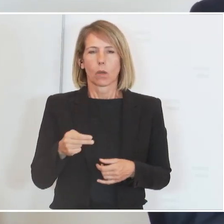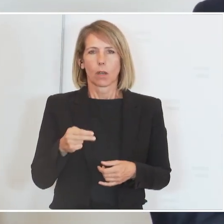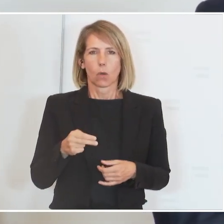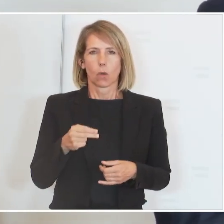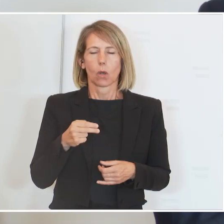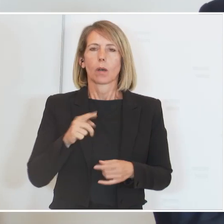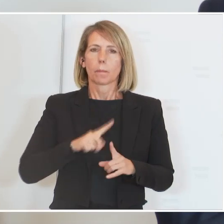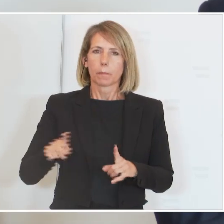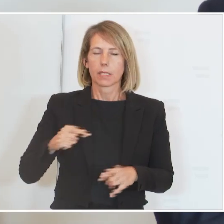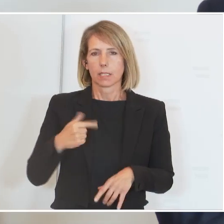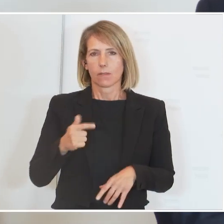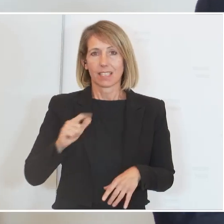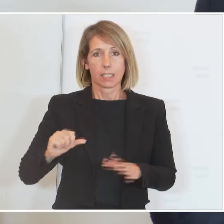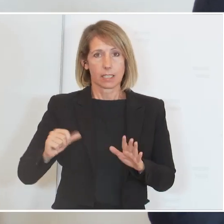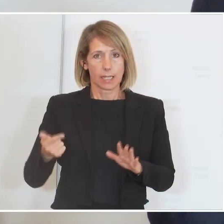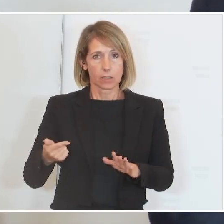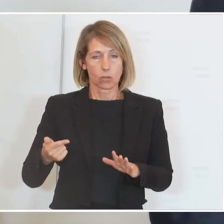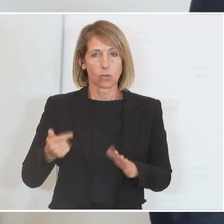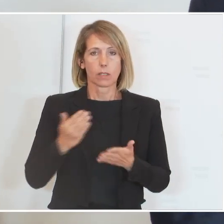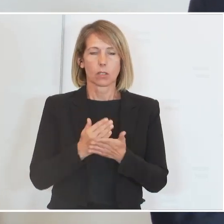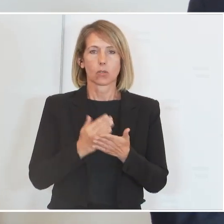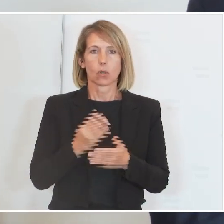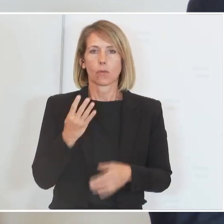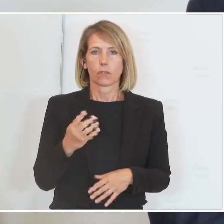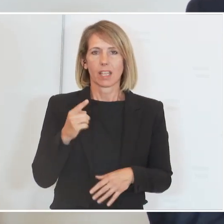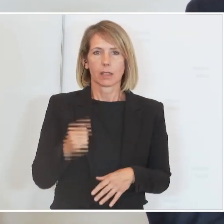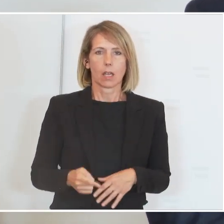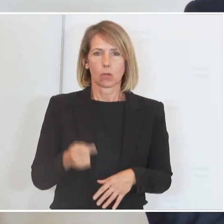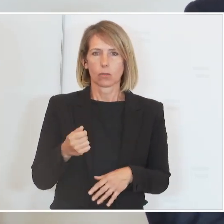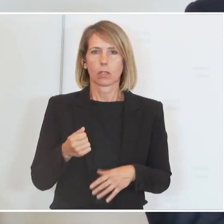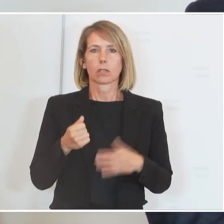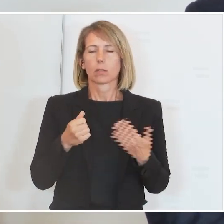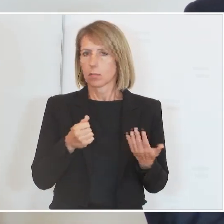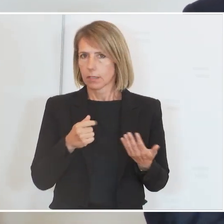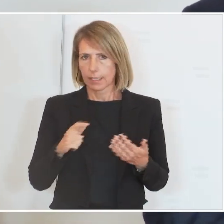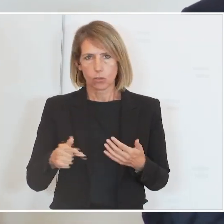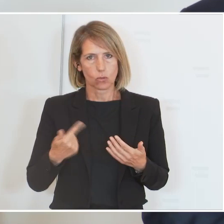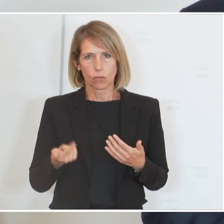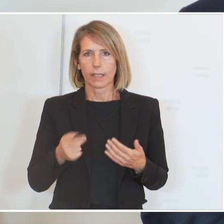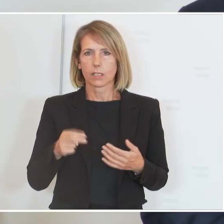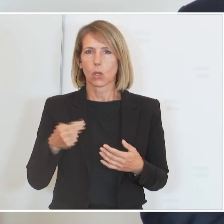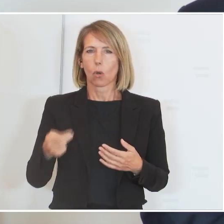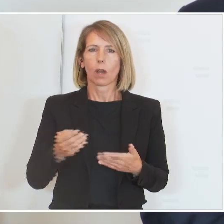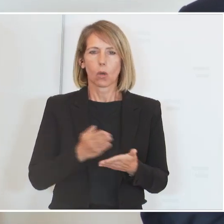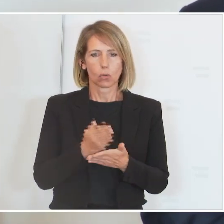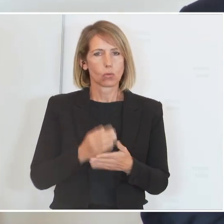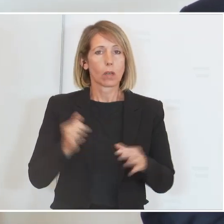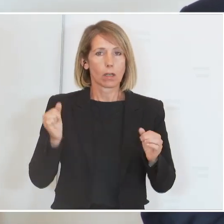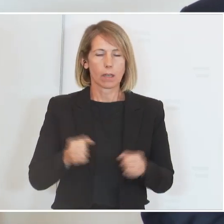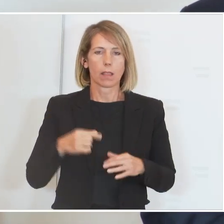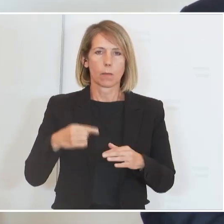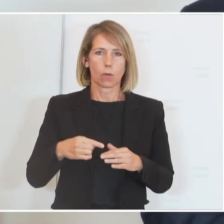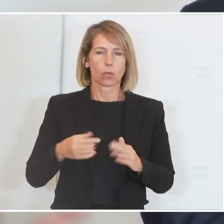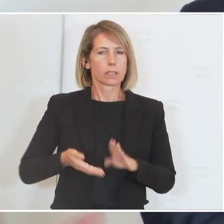2023. Bis 2026 sind es 4.100 Euro, die er profitiert durch die Abschaffung der kalten